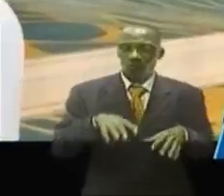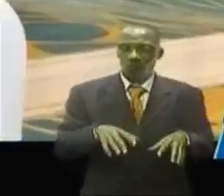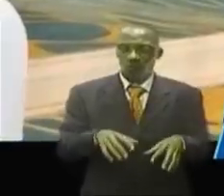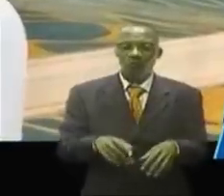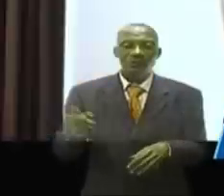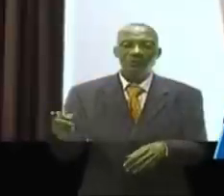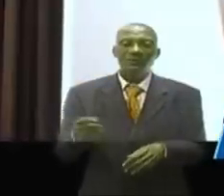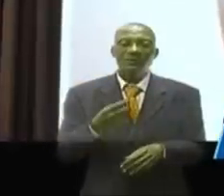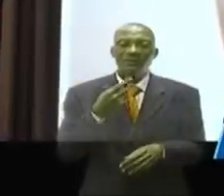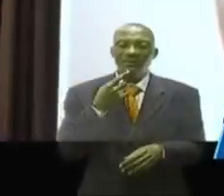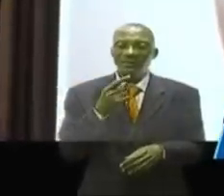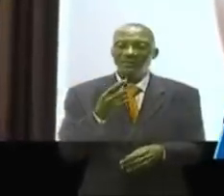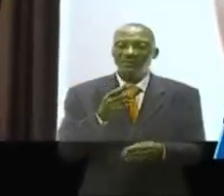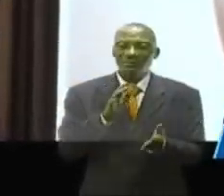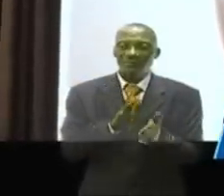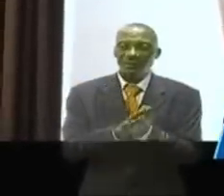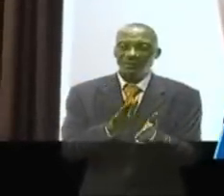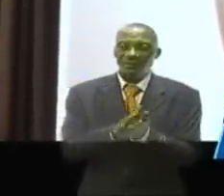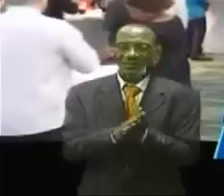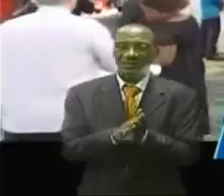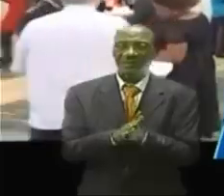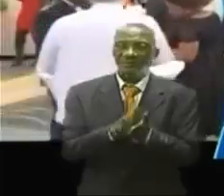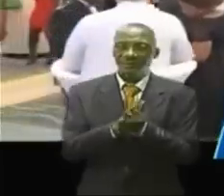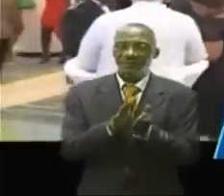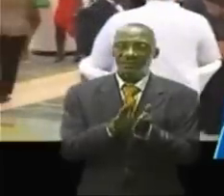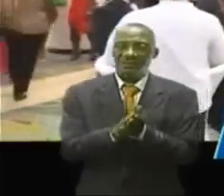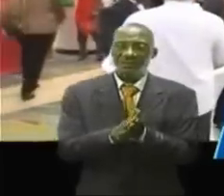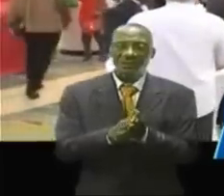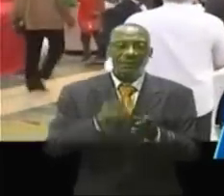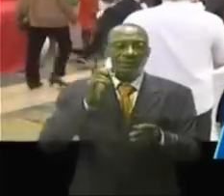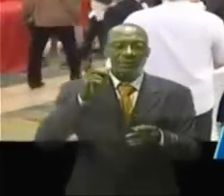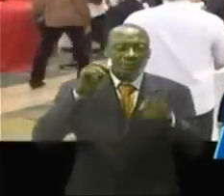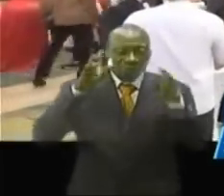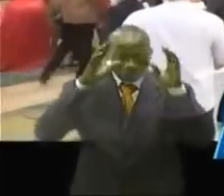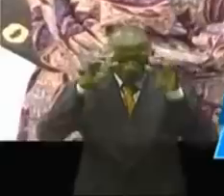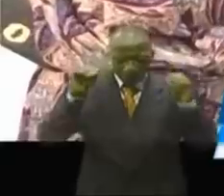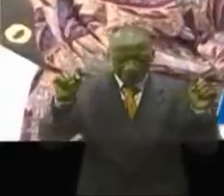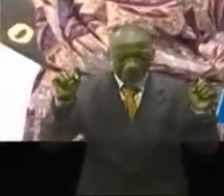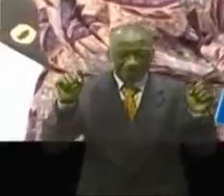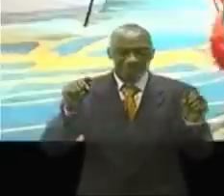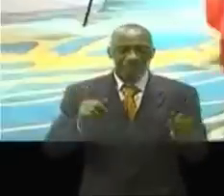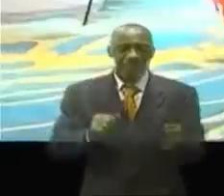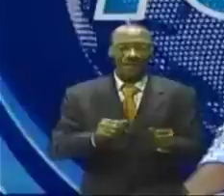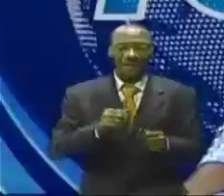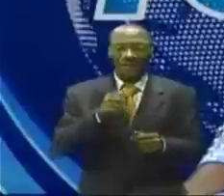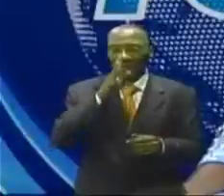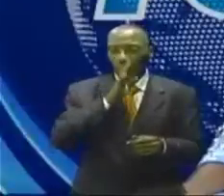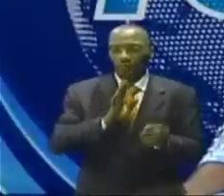hommage au feu prince Louis Rwagasore qui a accepté de guider le peuple burundais dans cette lutte.